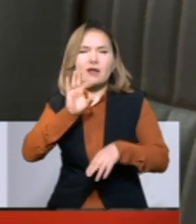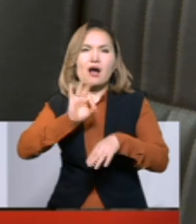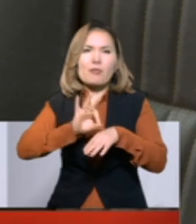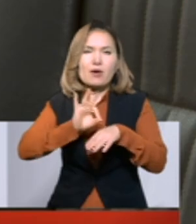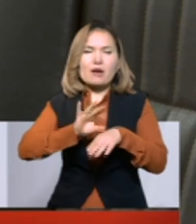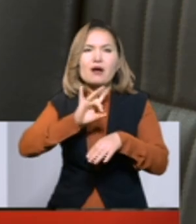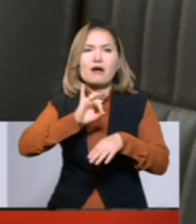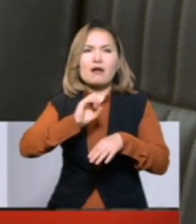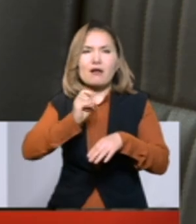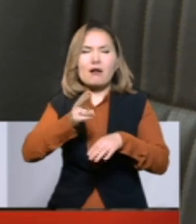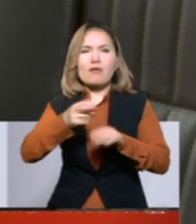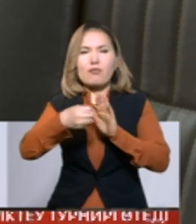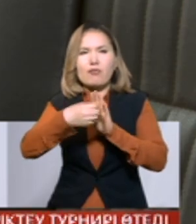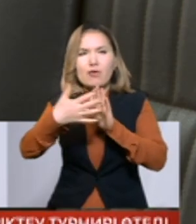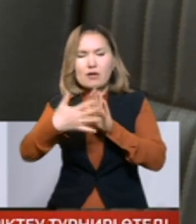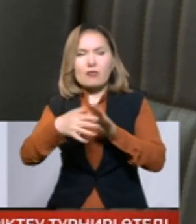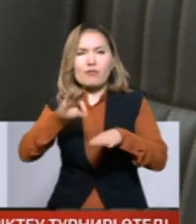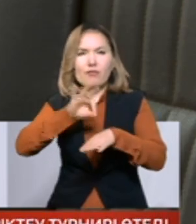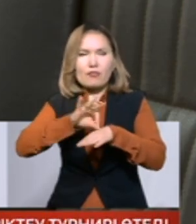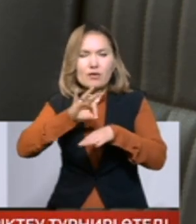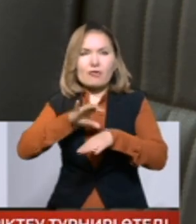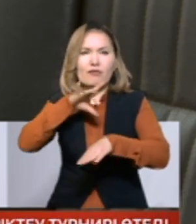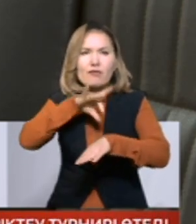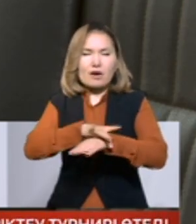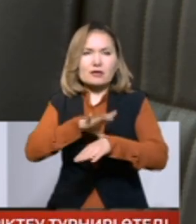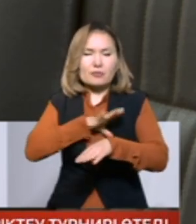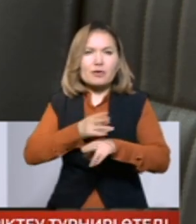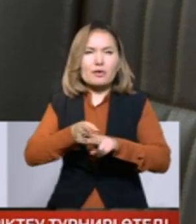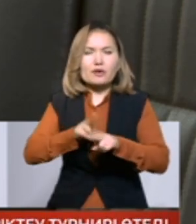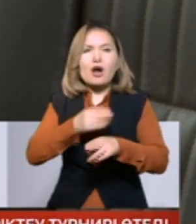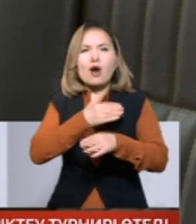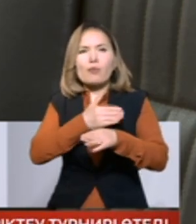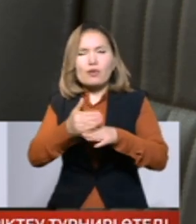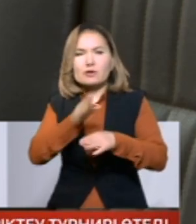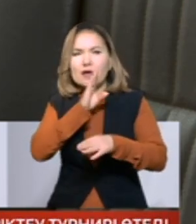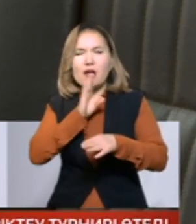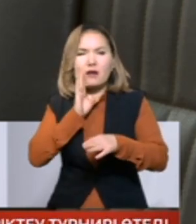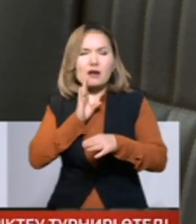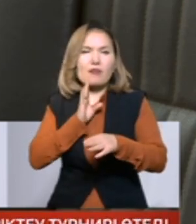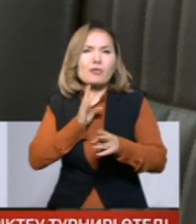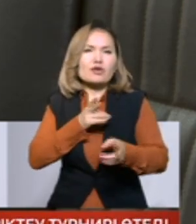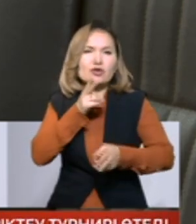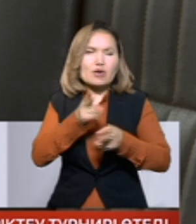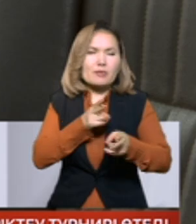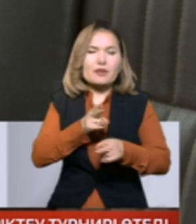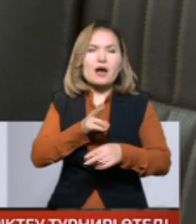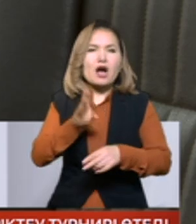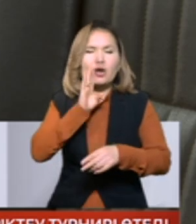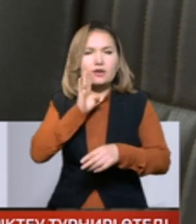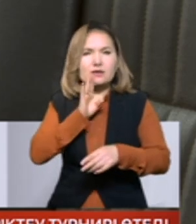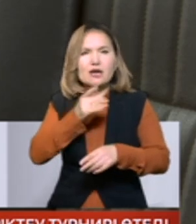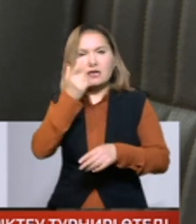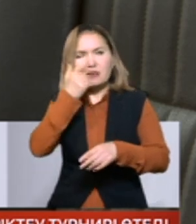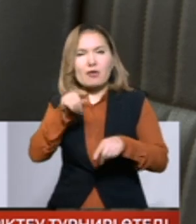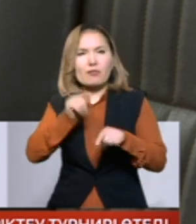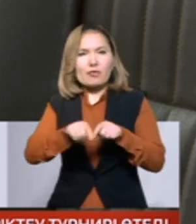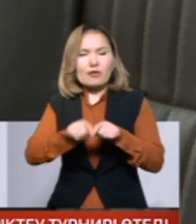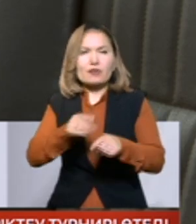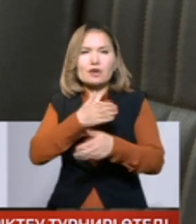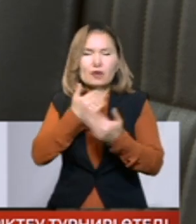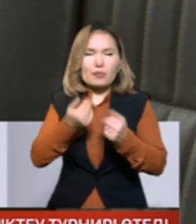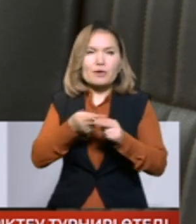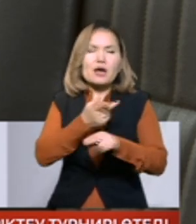жатыр. Өйткені не себептен белгілер жоқ қой. Қыз балалар қарамайды, мысалға өздерін өзі барып,